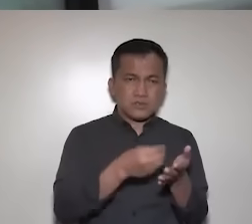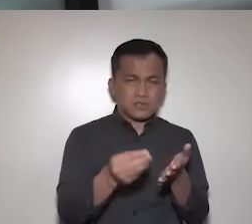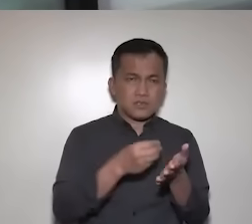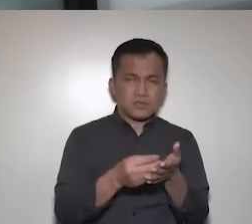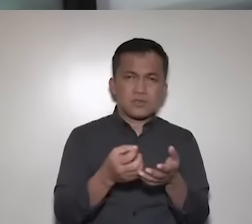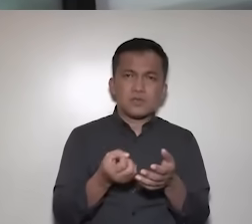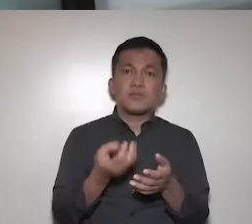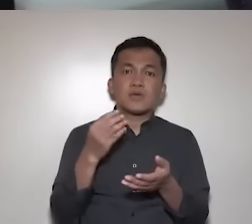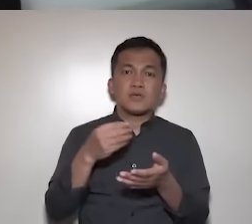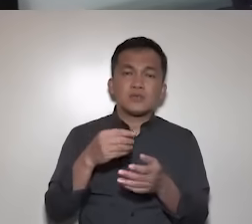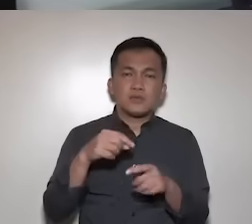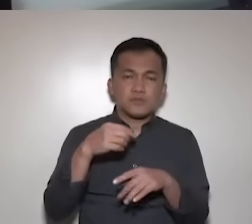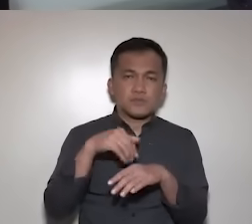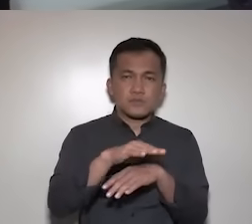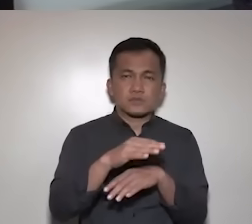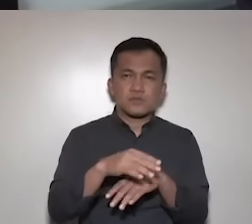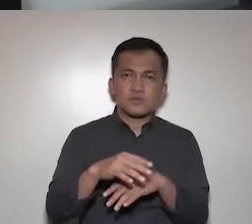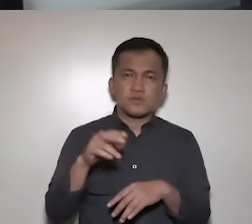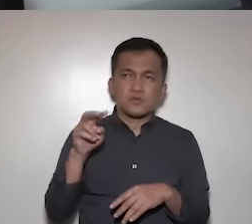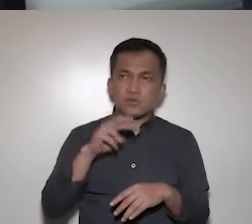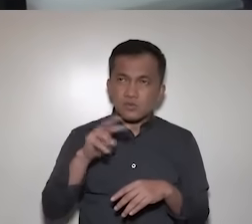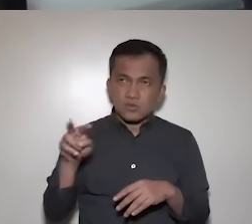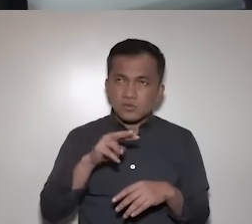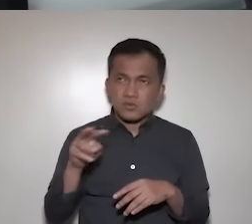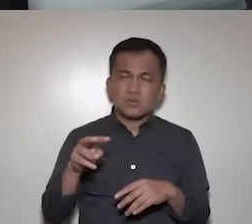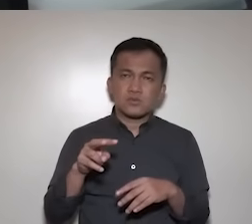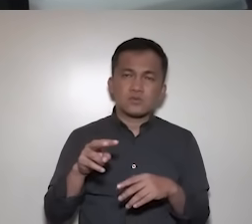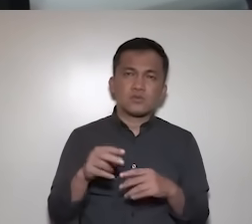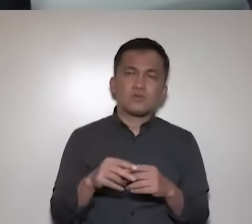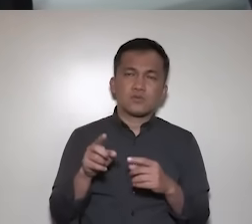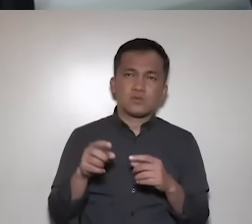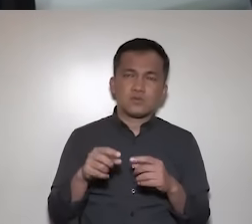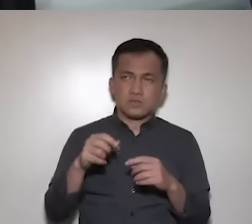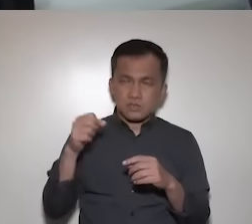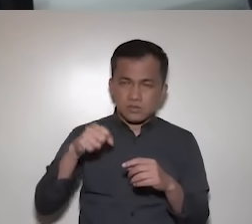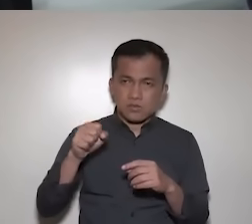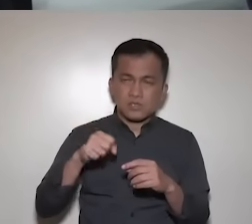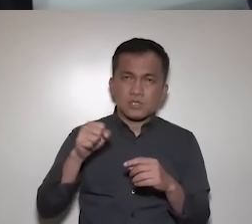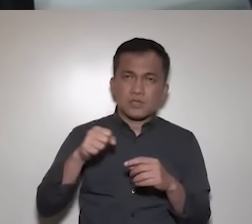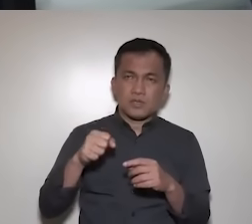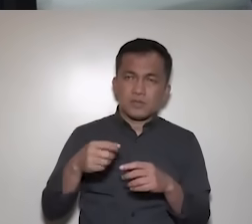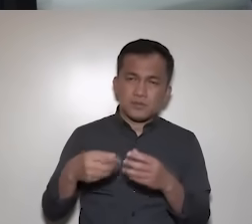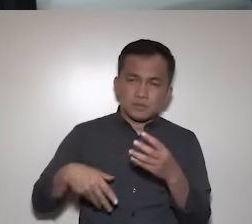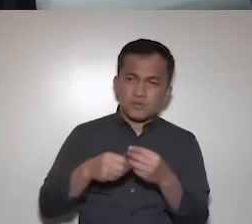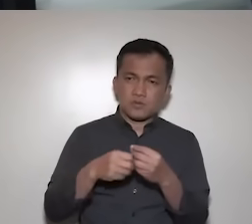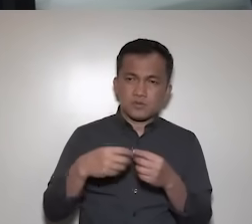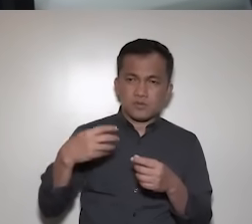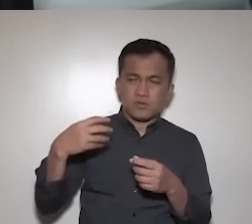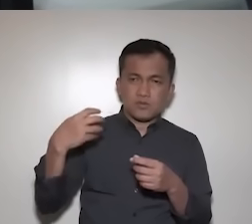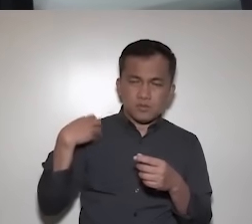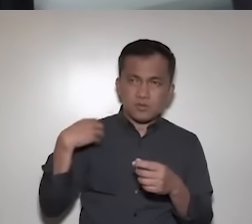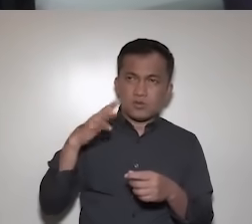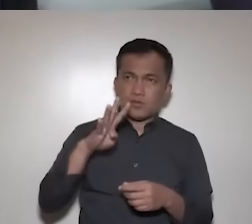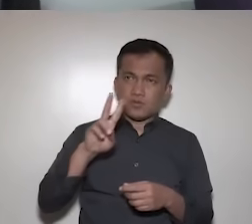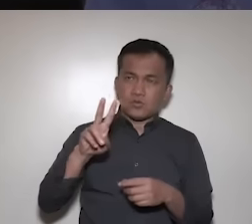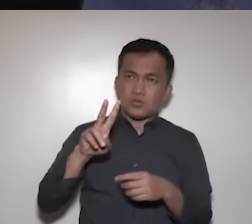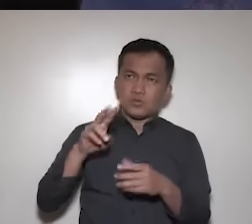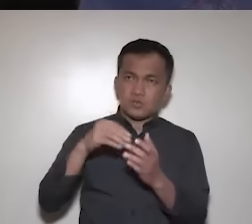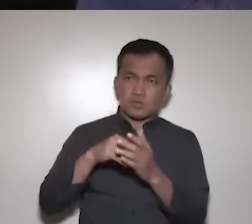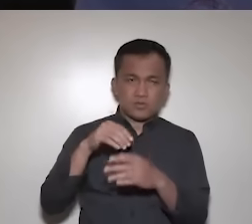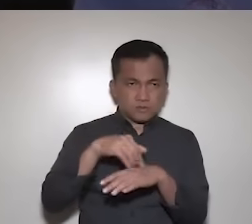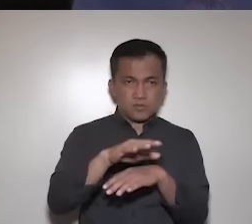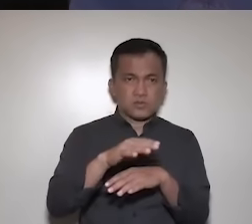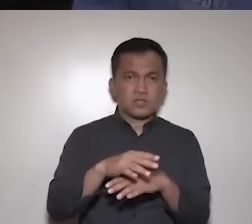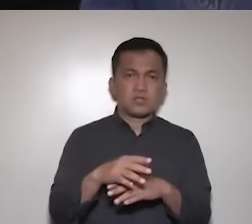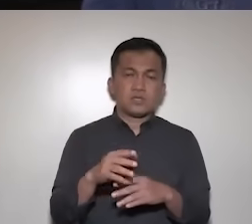Magkano pinapadala niyo, ma'am? Padala? 22 po, ganun. Buwan-buwan. Opo, meron pa yung binigay ng amo ko, 42,000 okay, binigay sige. Ko. Yung